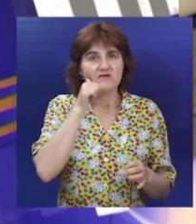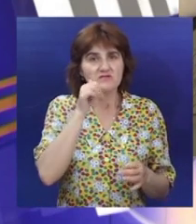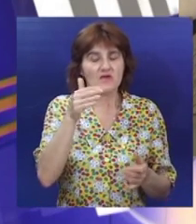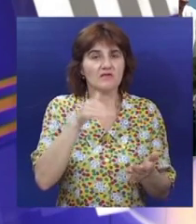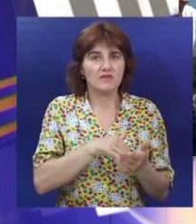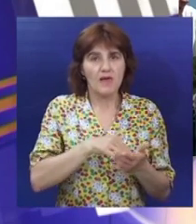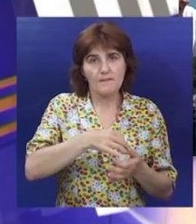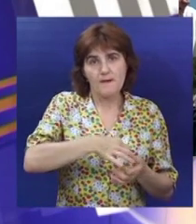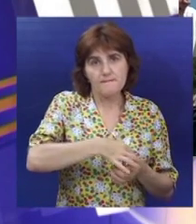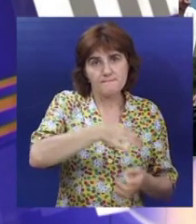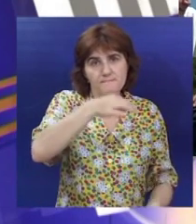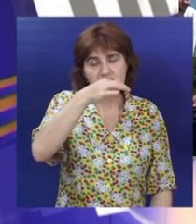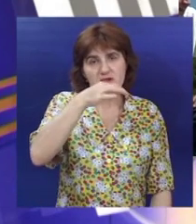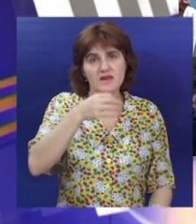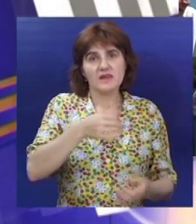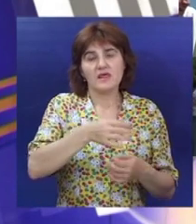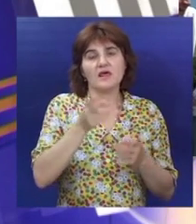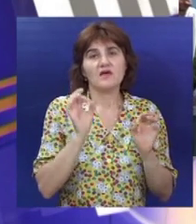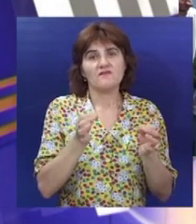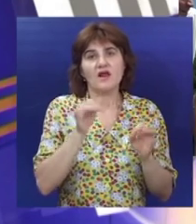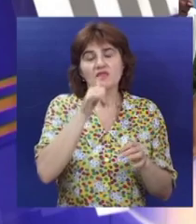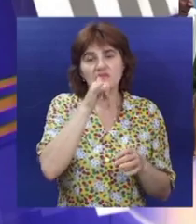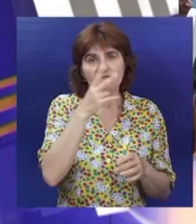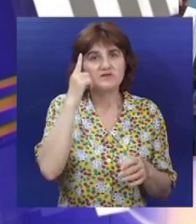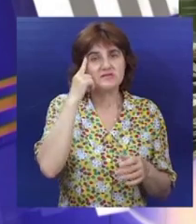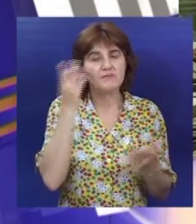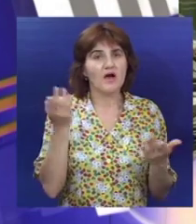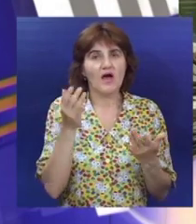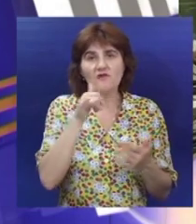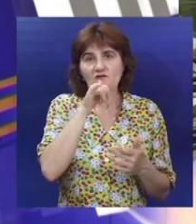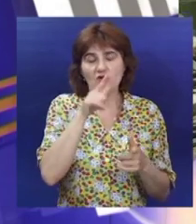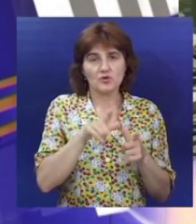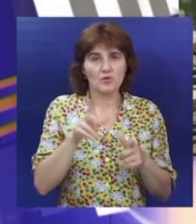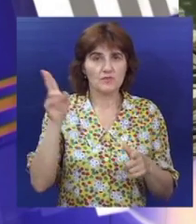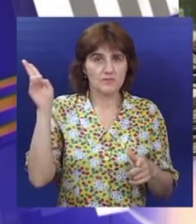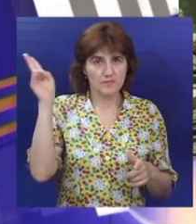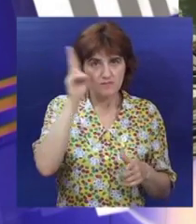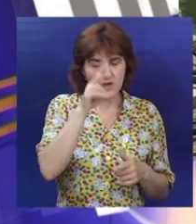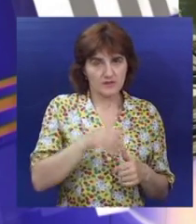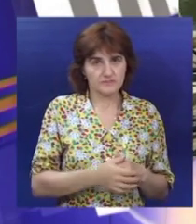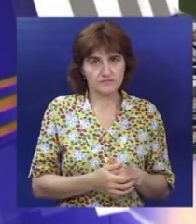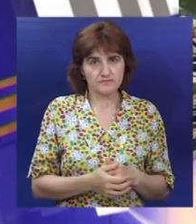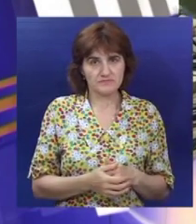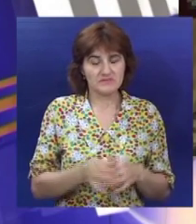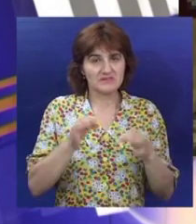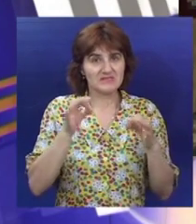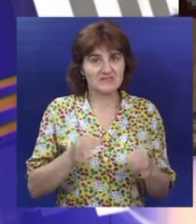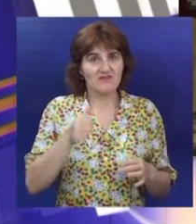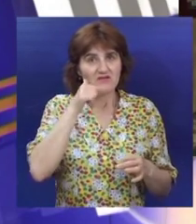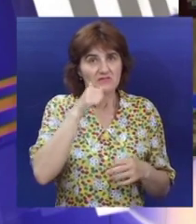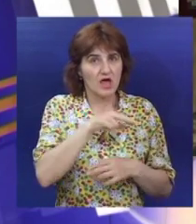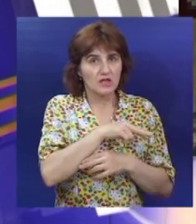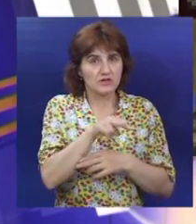meri kvalitet jezerske vode kako bi se znalo u kom je stanju ekosistem u jezeru. Pomora ribe nema, svaki